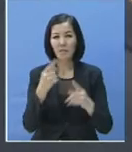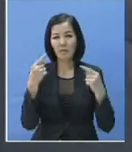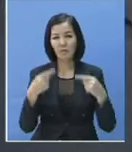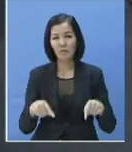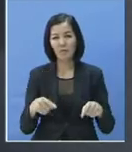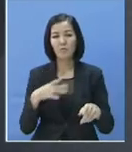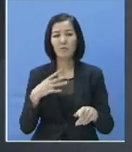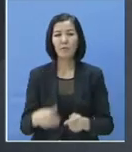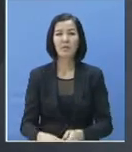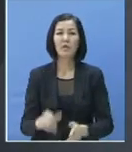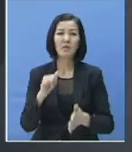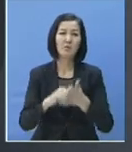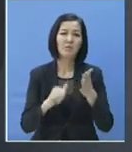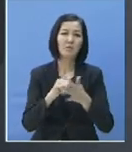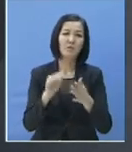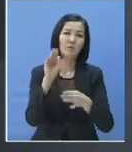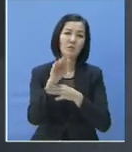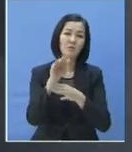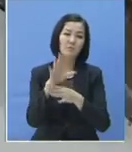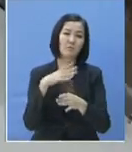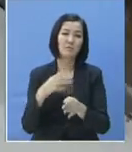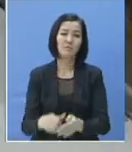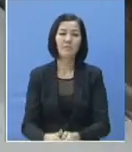старее. Бетон из года в год крепчает.